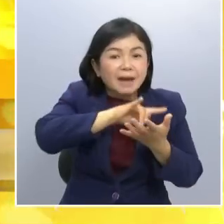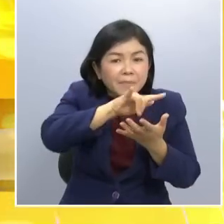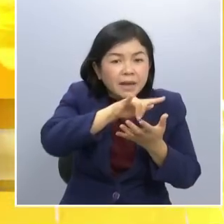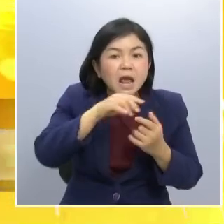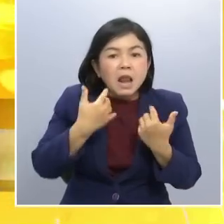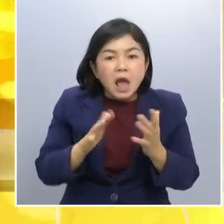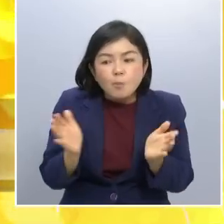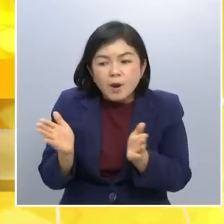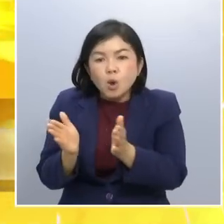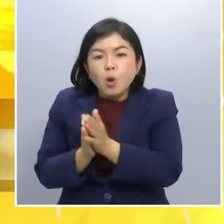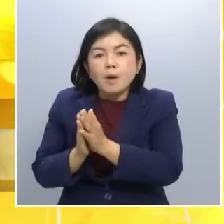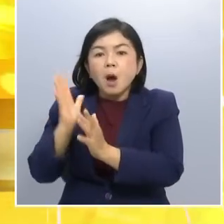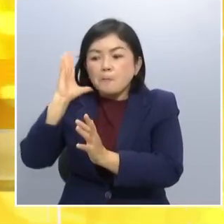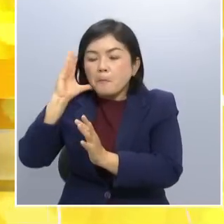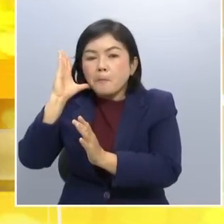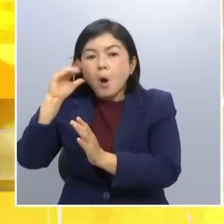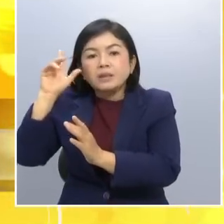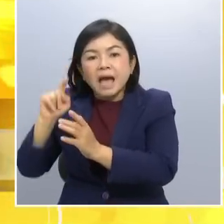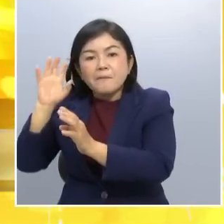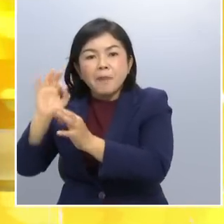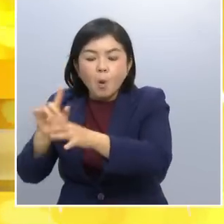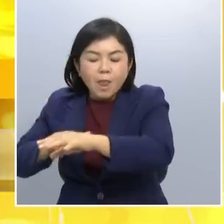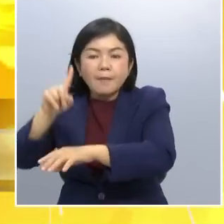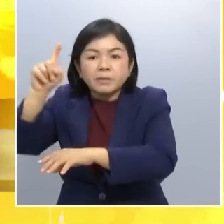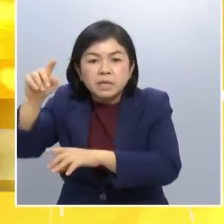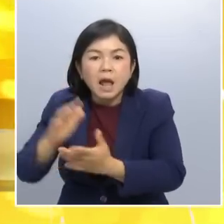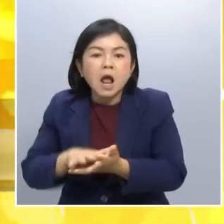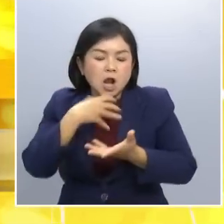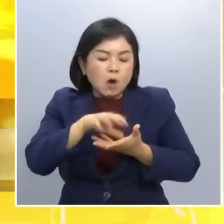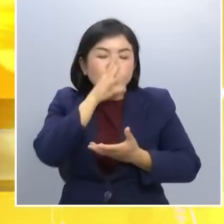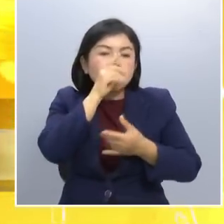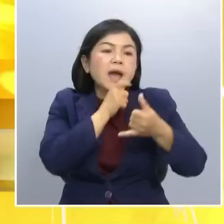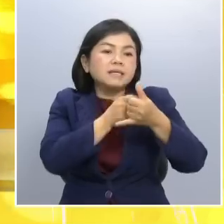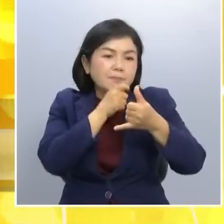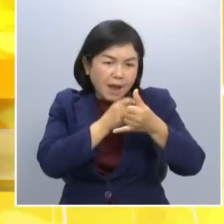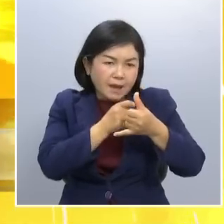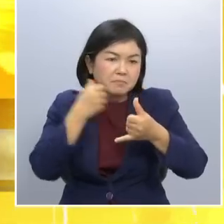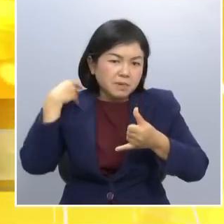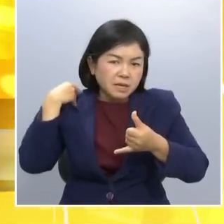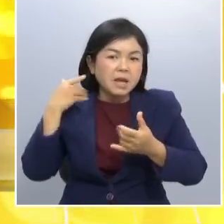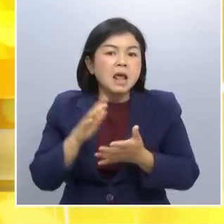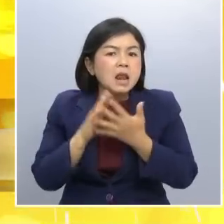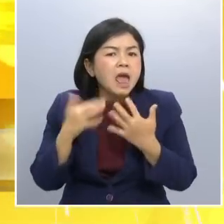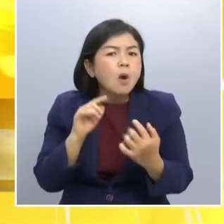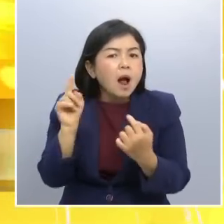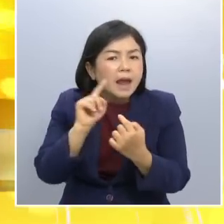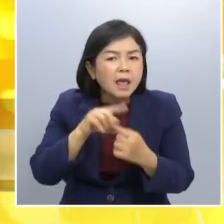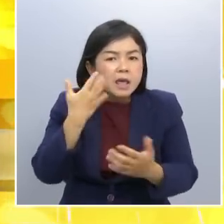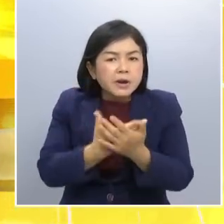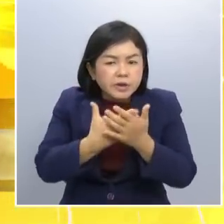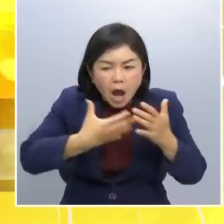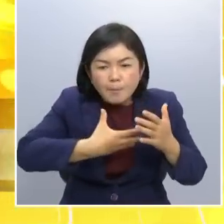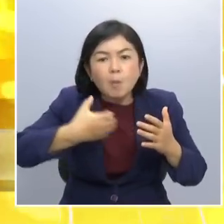แหม่มในอดีตบอกว่าถูกกักตัวไว้ 4-5ชั่วโมงกลับไปร่วมงานคือศพพ่อได้ตามปกติประเด็นว่าถูกอายัดเงินบัญชี